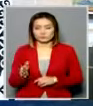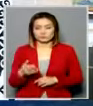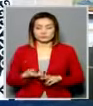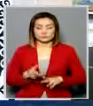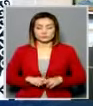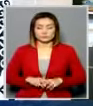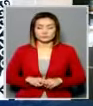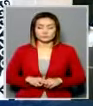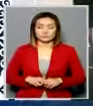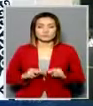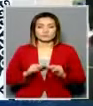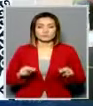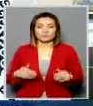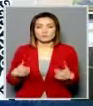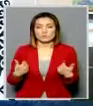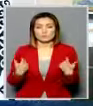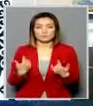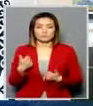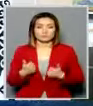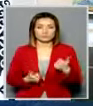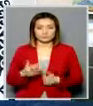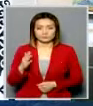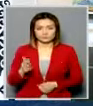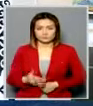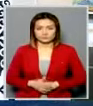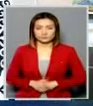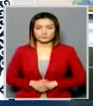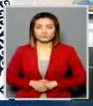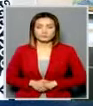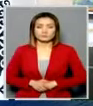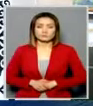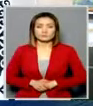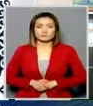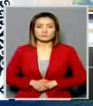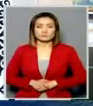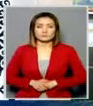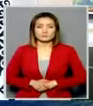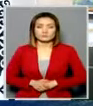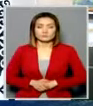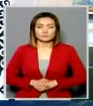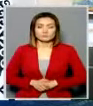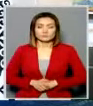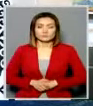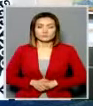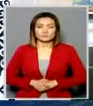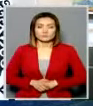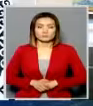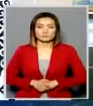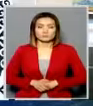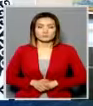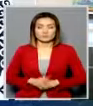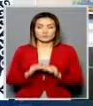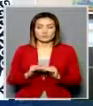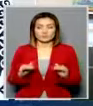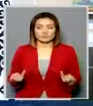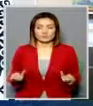Сол себепті де бұл математикалық осы олимпиадаға есеп құрастырған кезде осы оқушылар дайындап